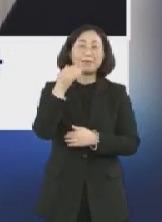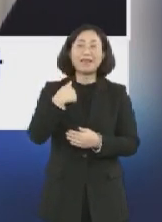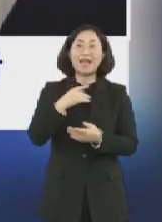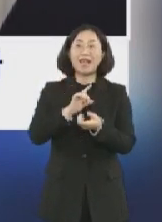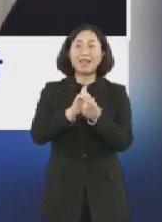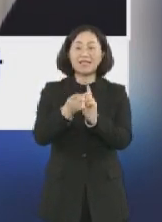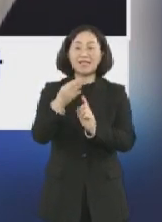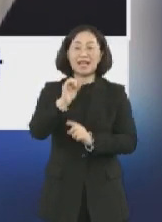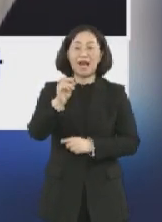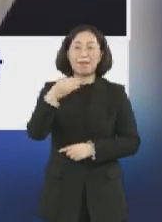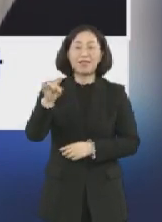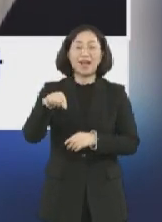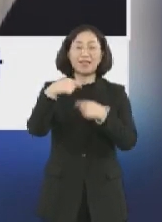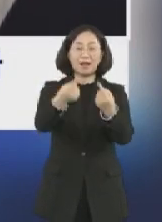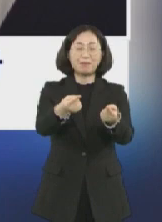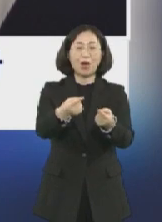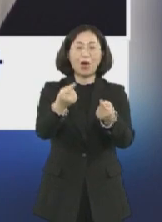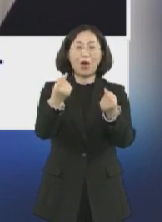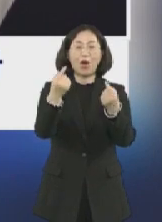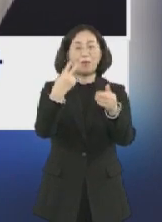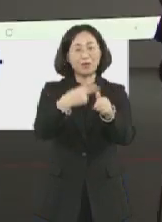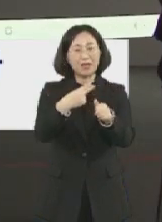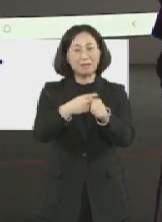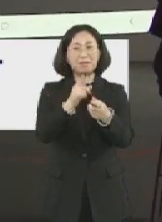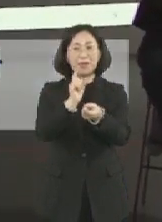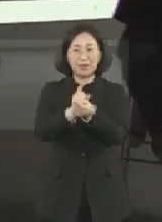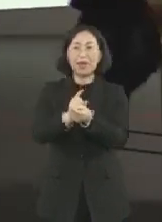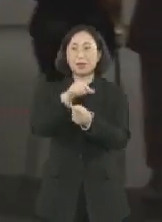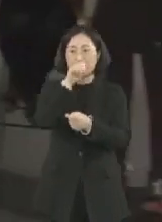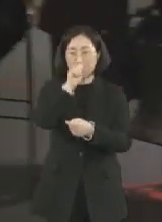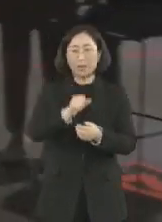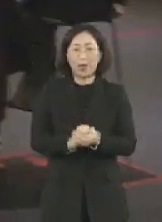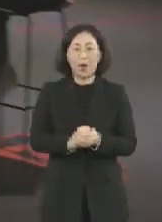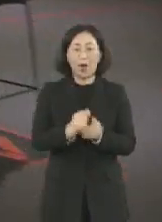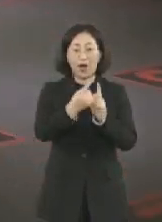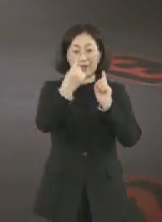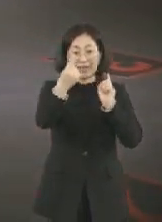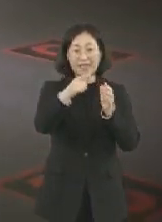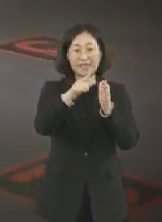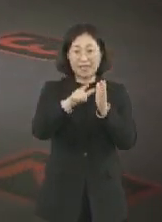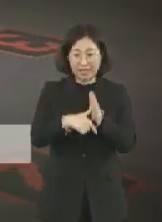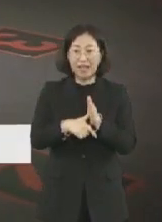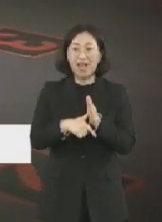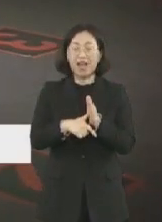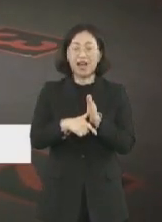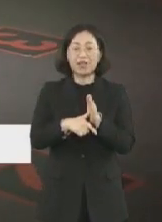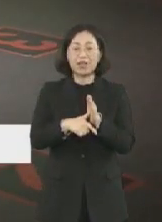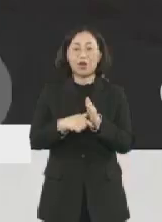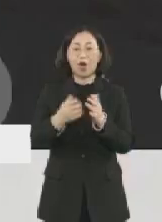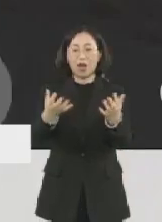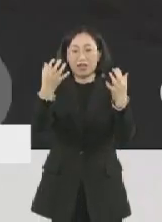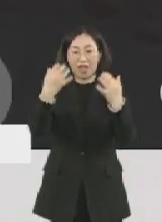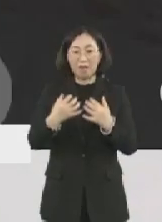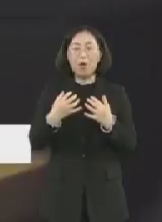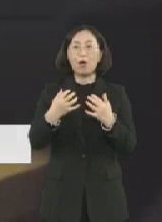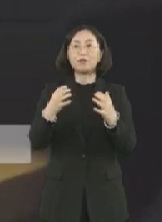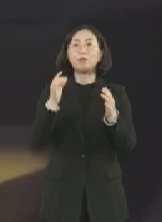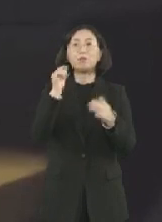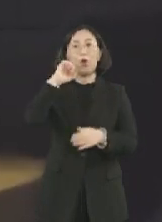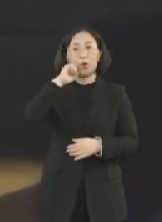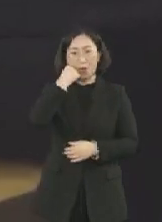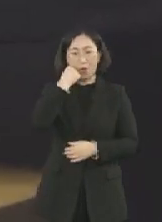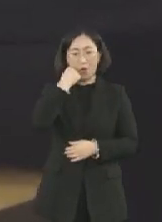가상의 공간에서 만날 수 있는 기회가 돼서 기분 좋고 언제 부트 시대를 맞아 되면 행사가 대폭 축소되면서 대학마다